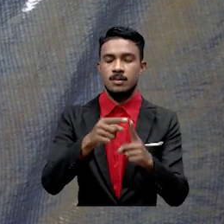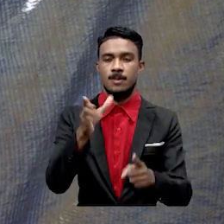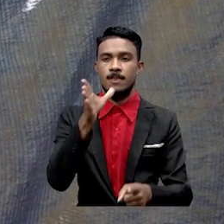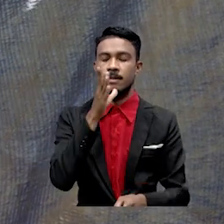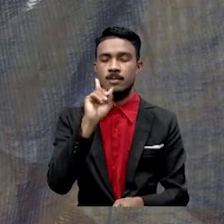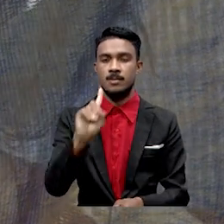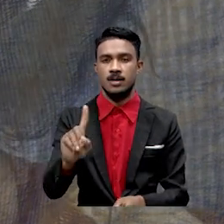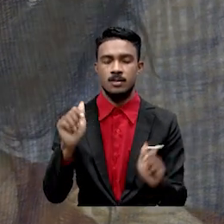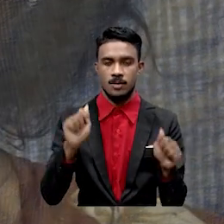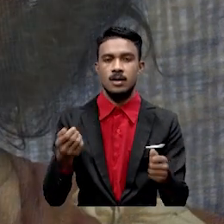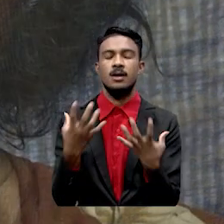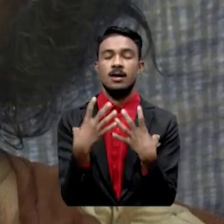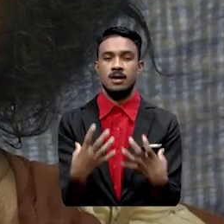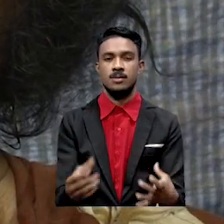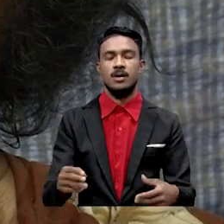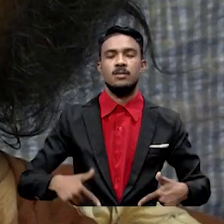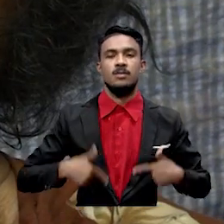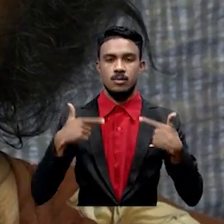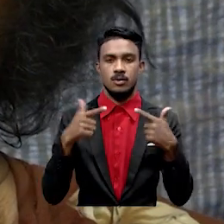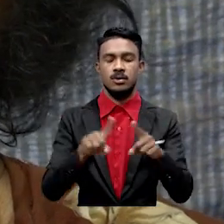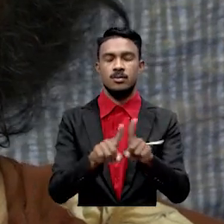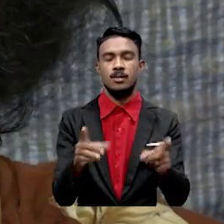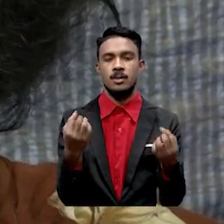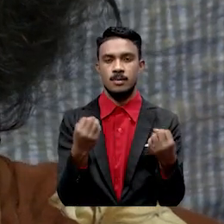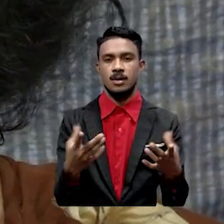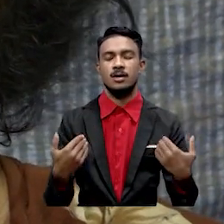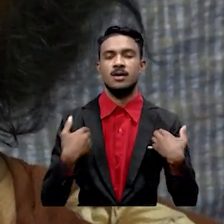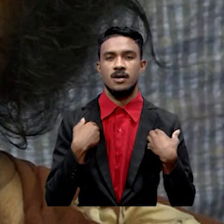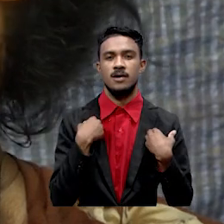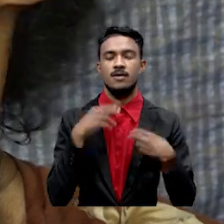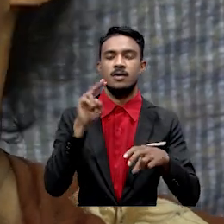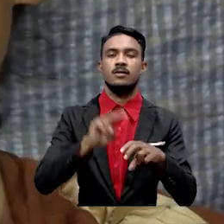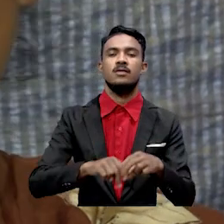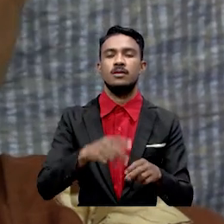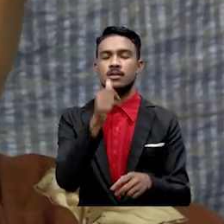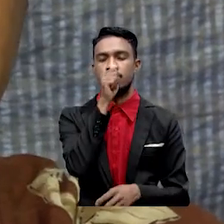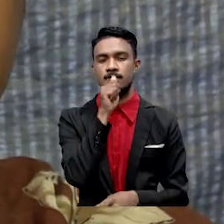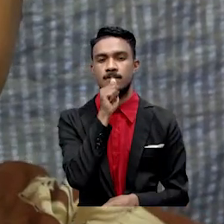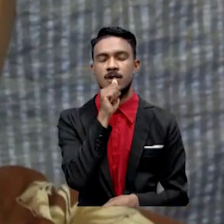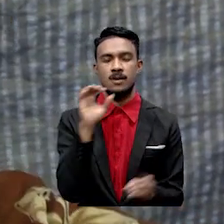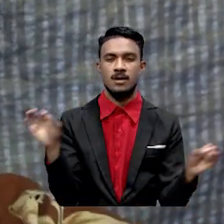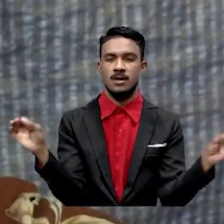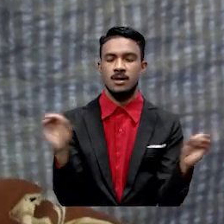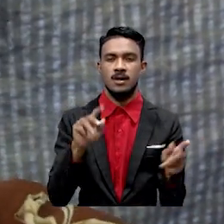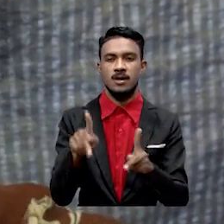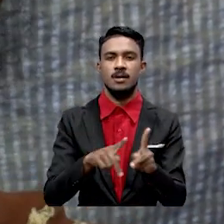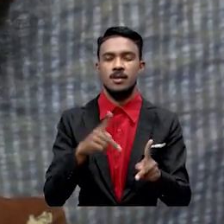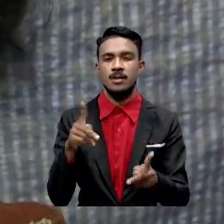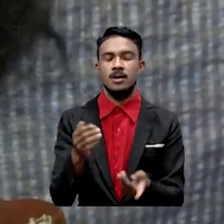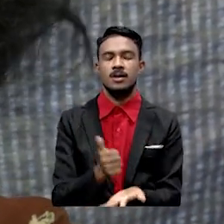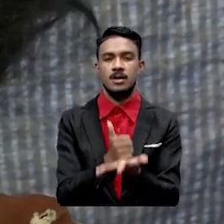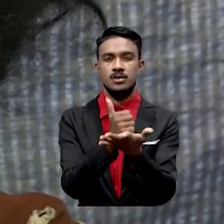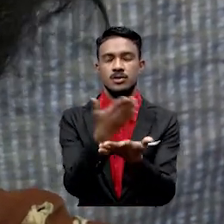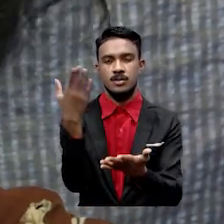netik sira nenaha moris. Mai be dala rumah mos tur pasensia det. Banyira la iha emalaran luak ida mak